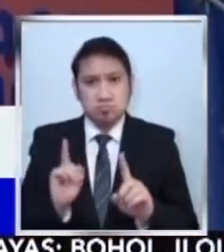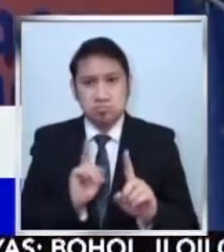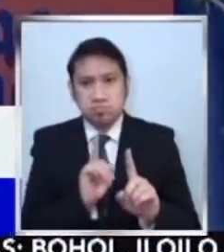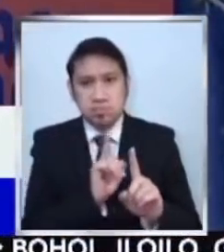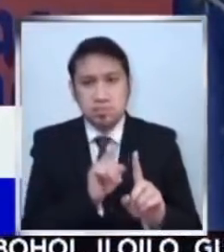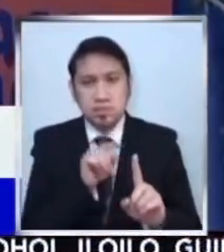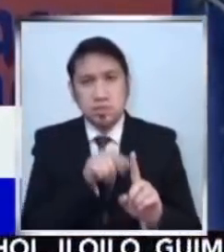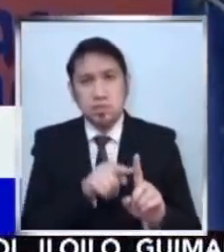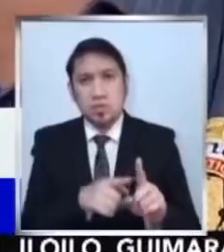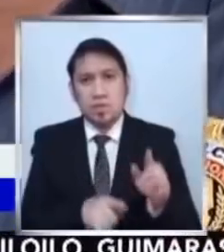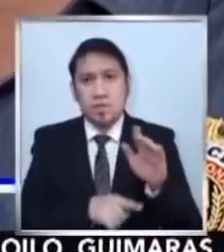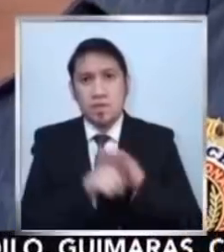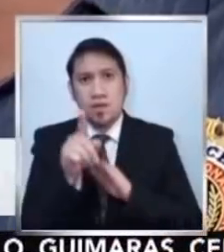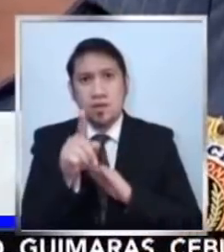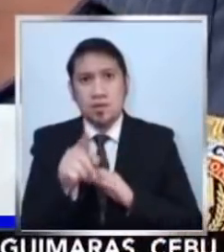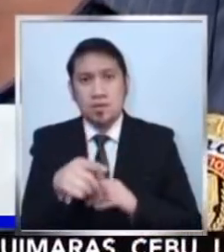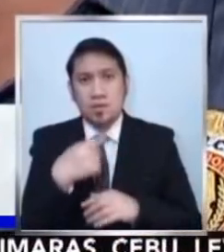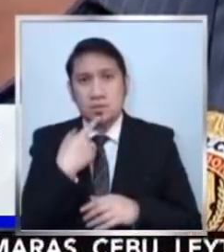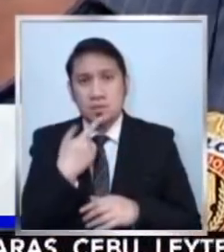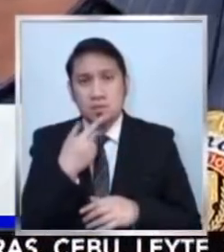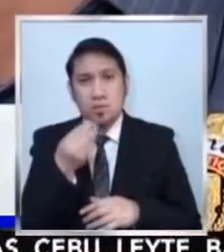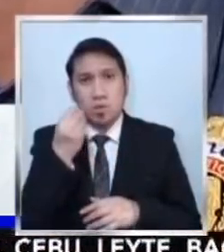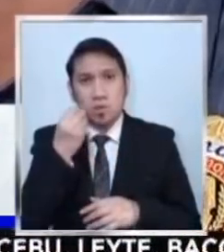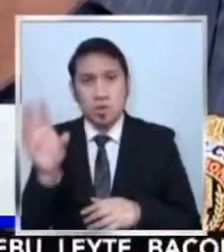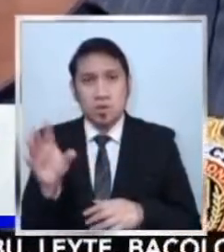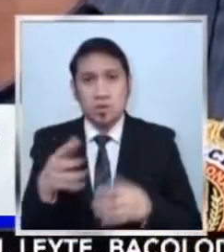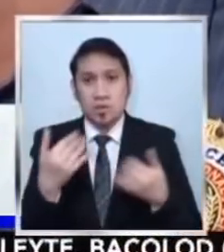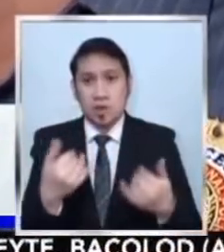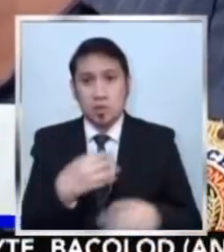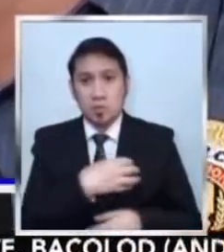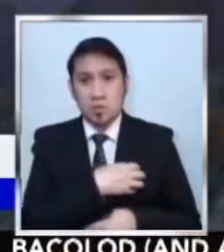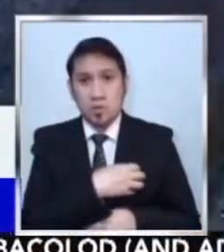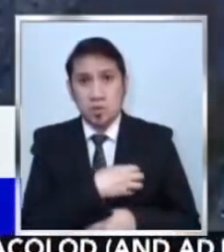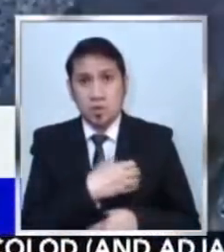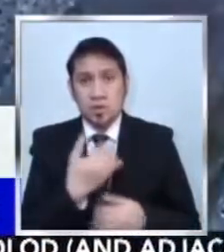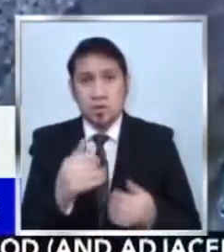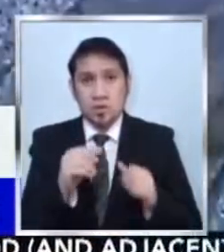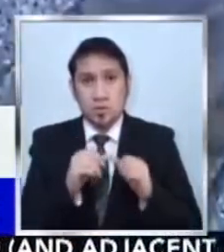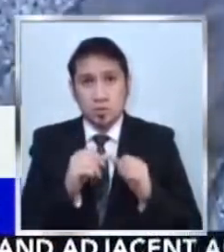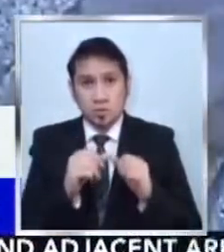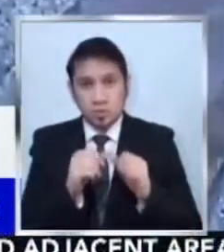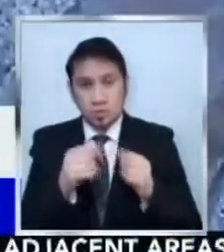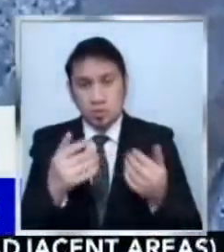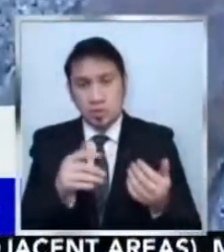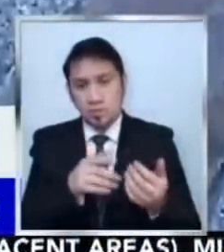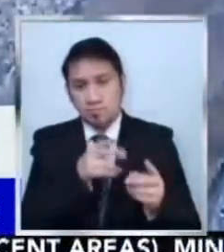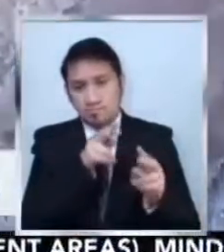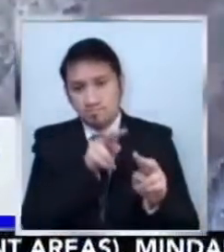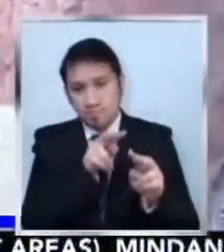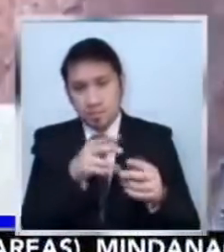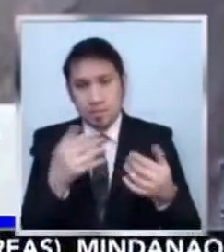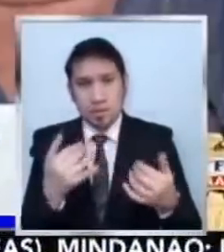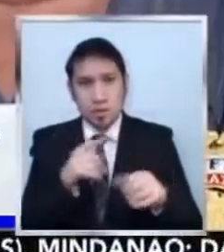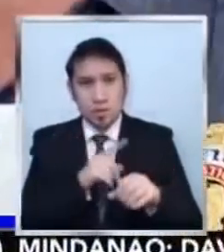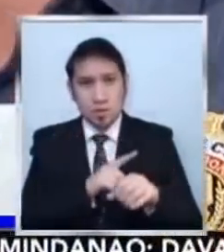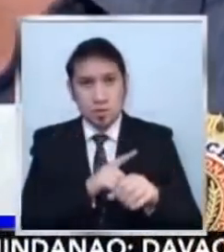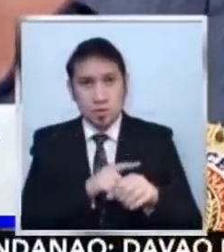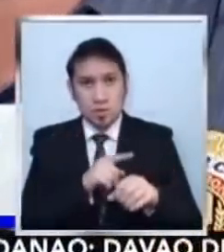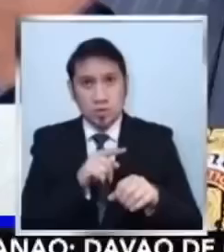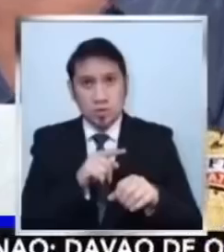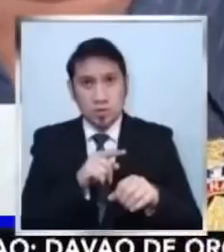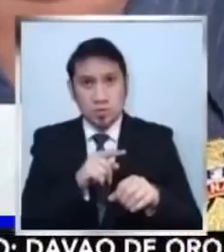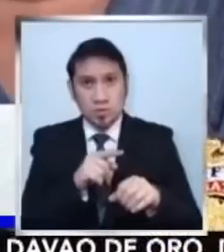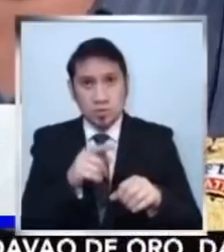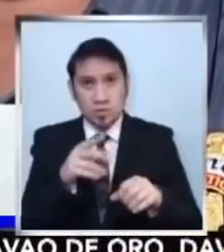Sabi ko, sige, umuwi na lang kayo. Ang ating kapulisan is continuously nagpa-patrol. At tinatiming nila na wala na yung patrol at saka